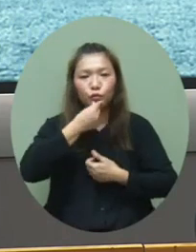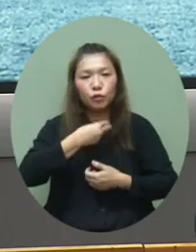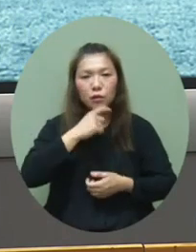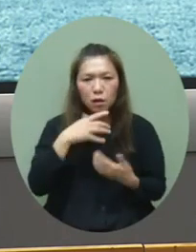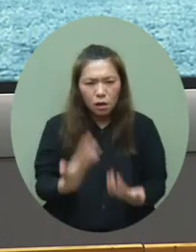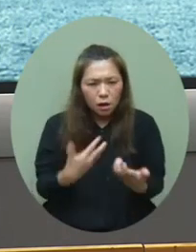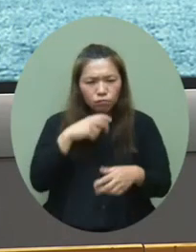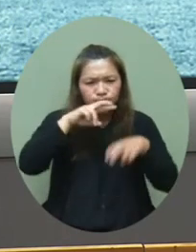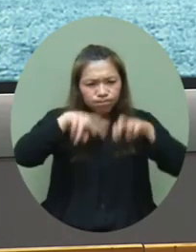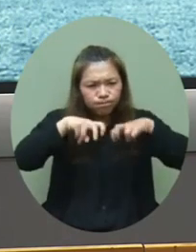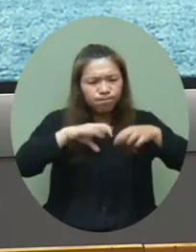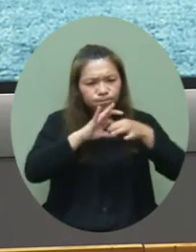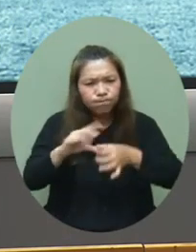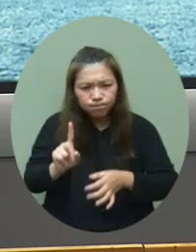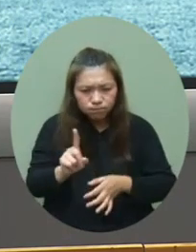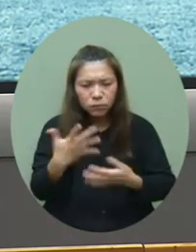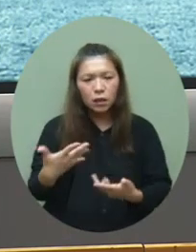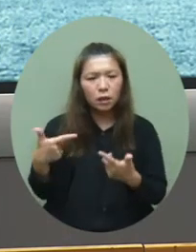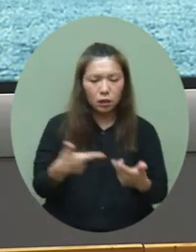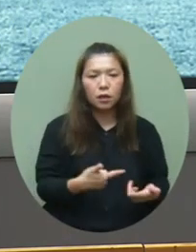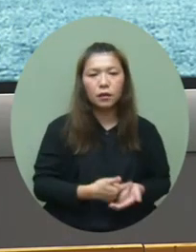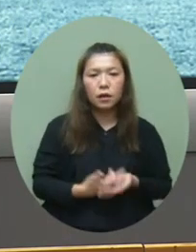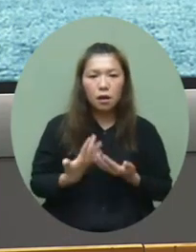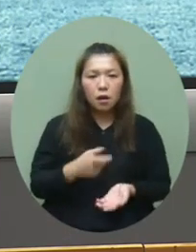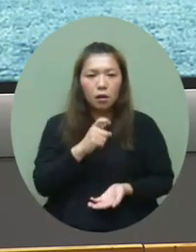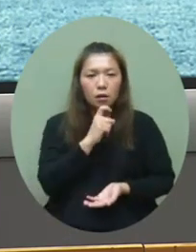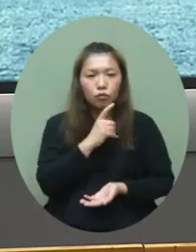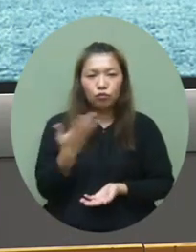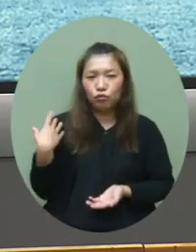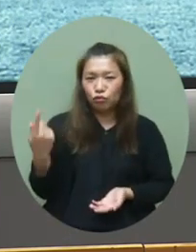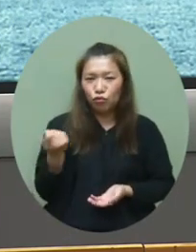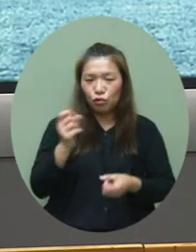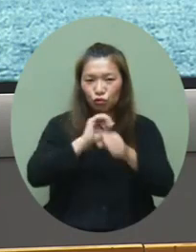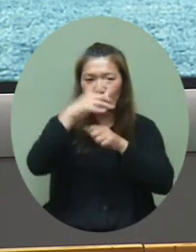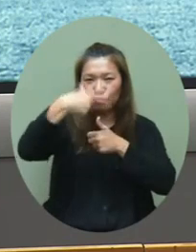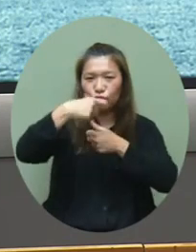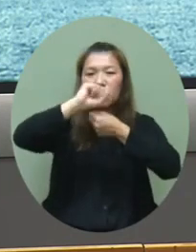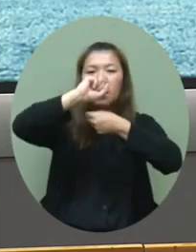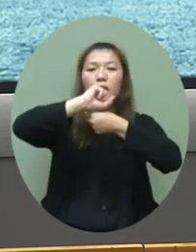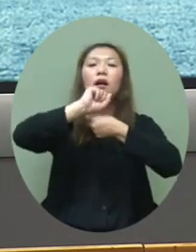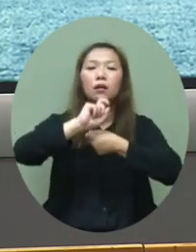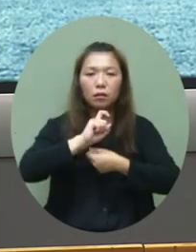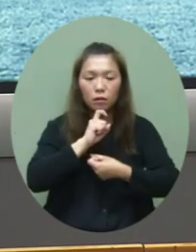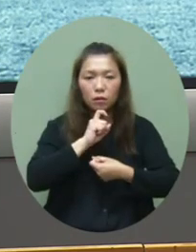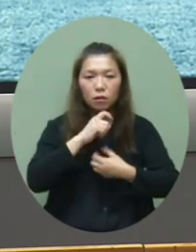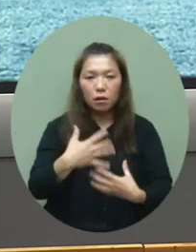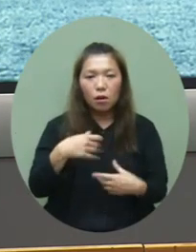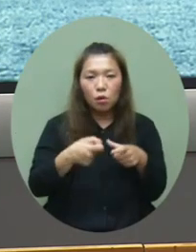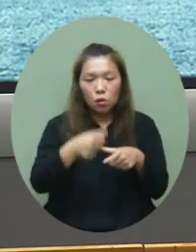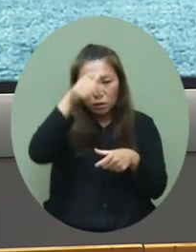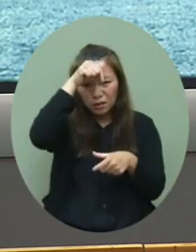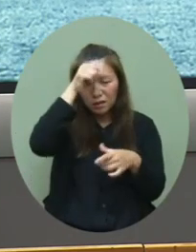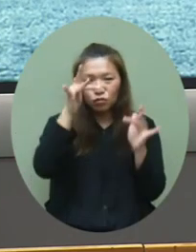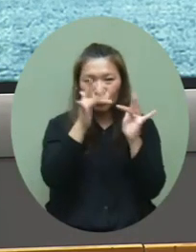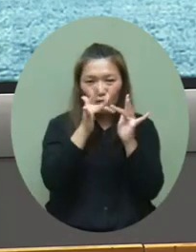查個個案嘅關聯。另外，亦都有鑑於近期個確診嘅病人不斷增加，對於公立醫院嘅病